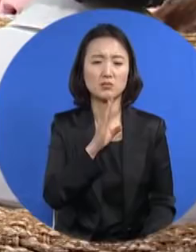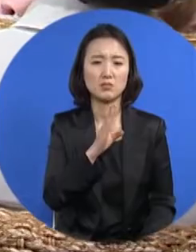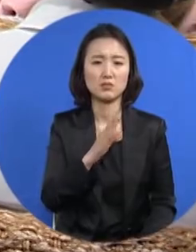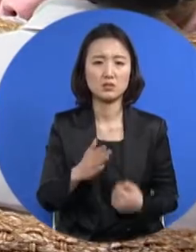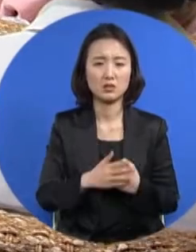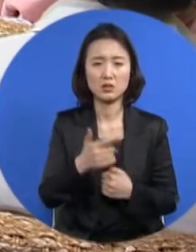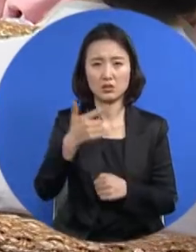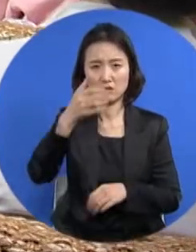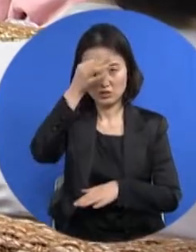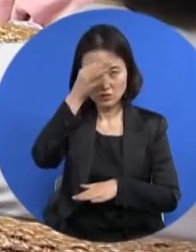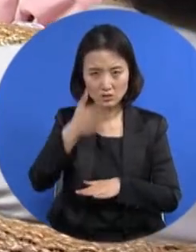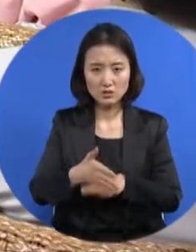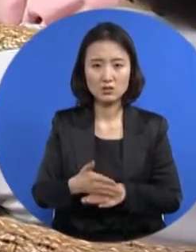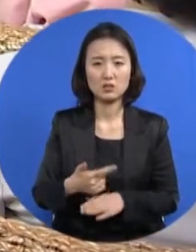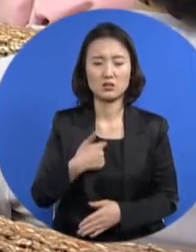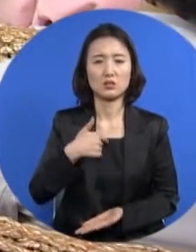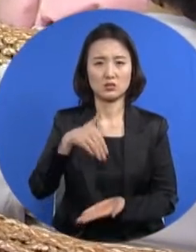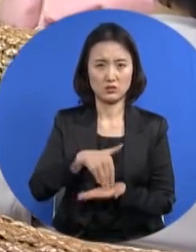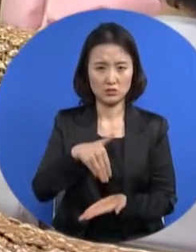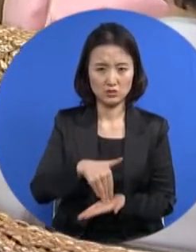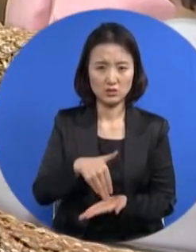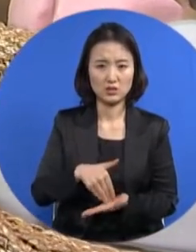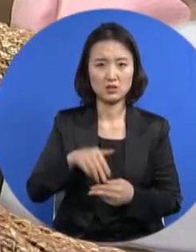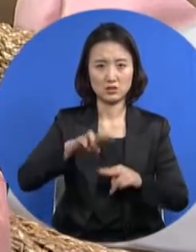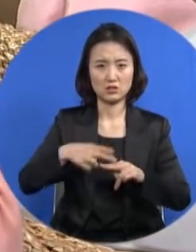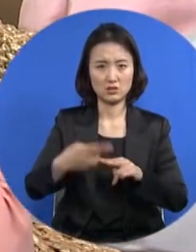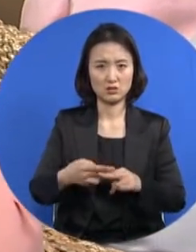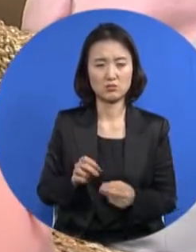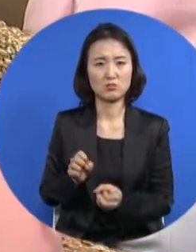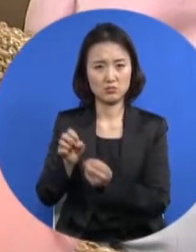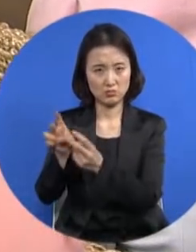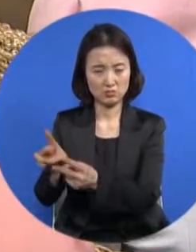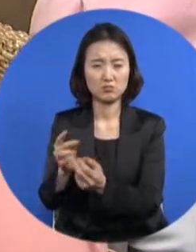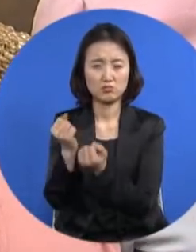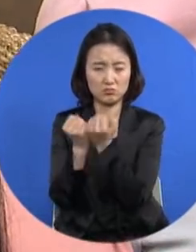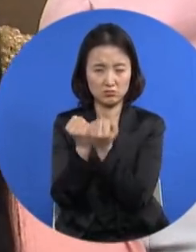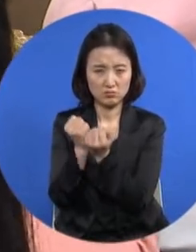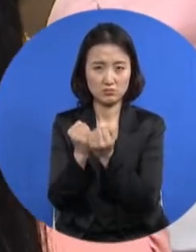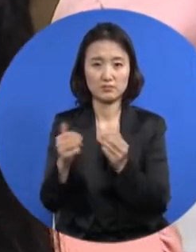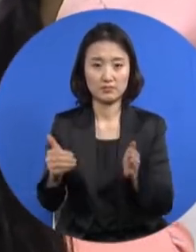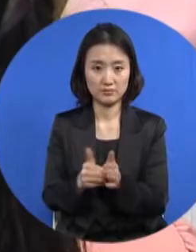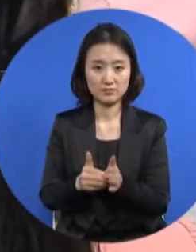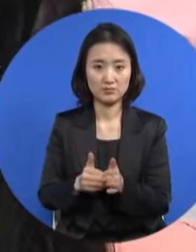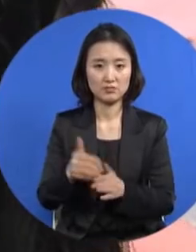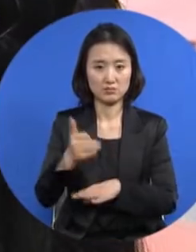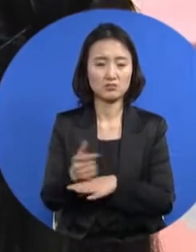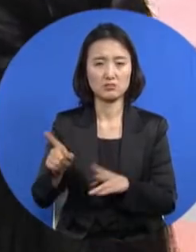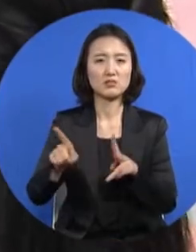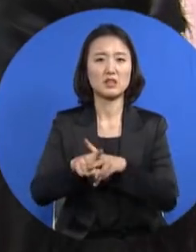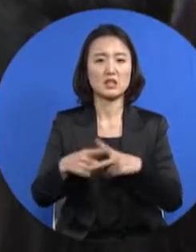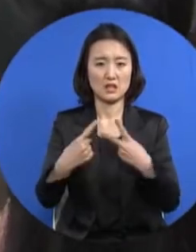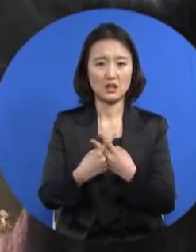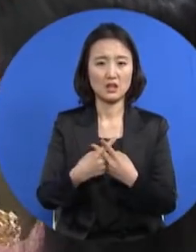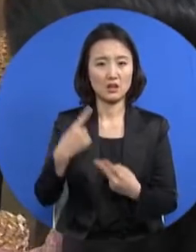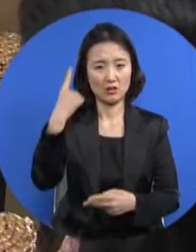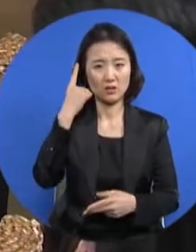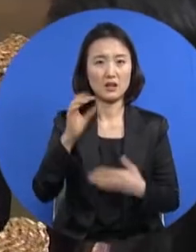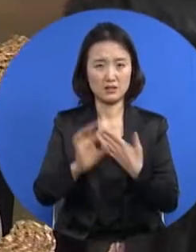너무 죄송하다고 후회한다고 그러면서 선물 같은 보내드리고 그랬거든요. 그래서 그분이 이해한다고 왜냐하면